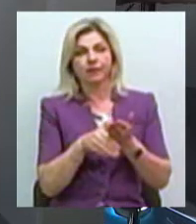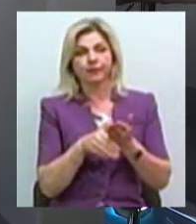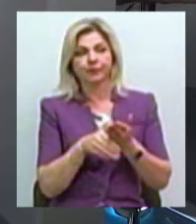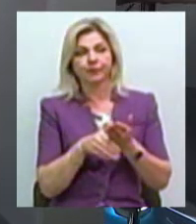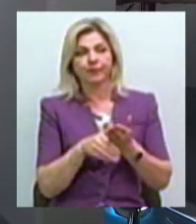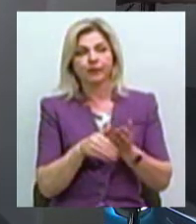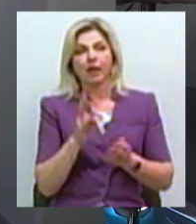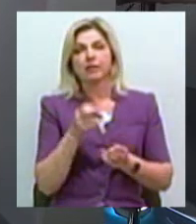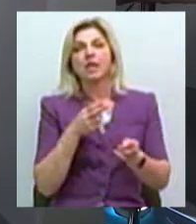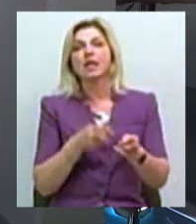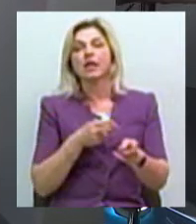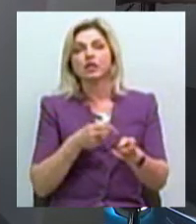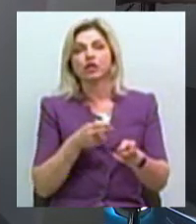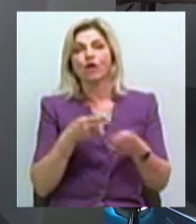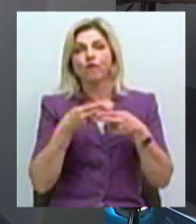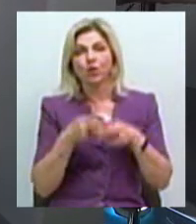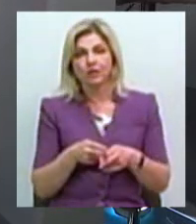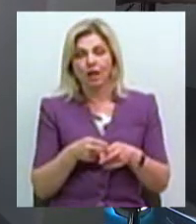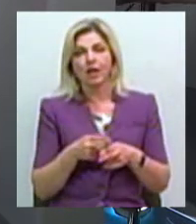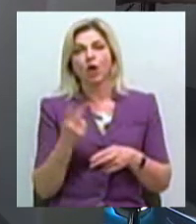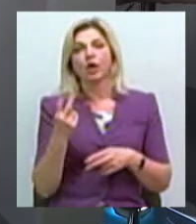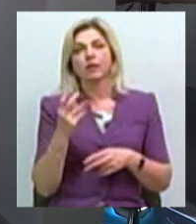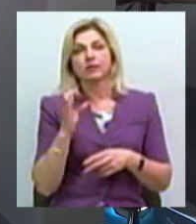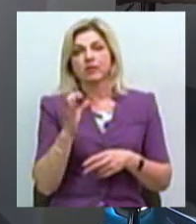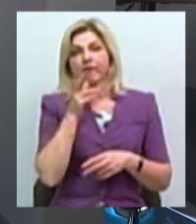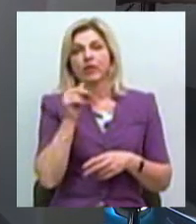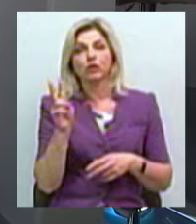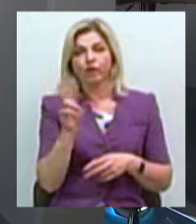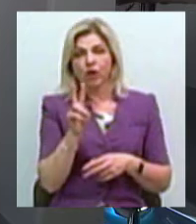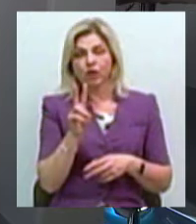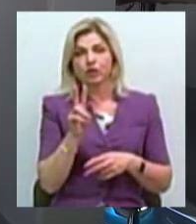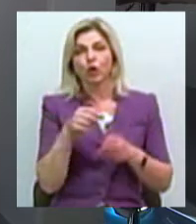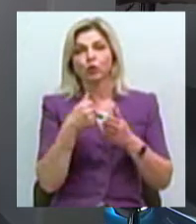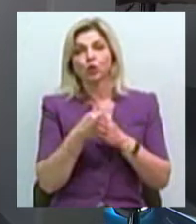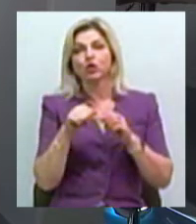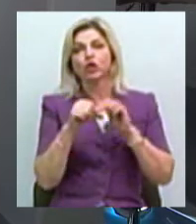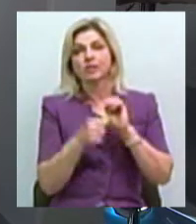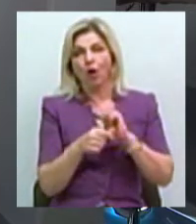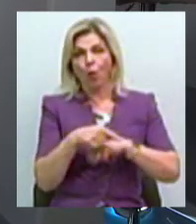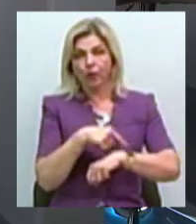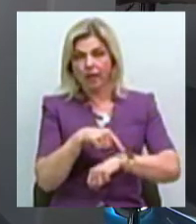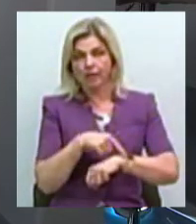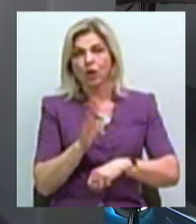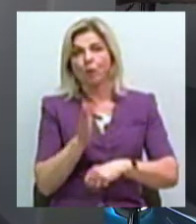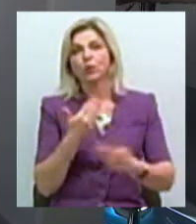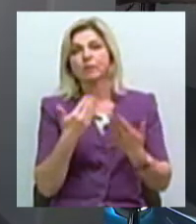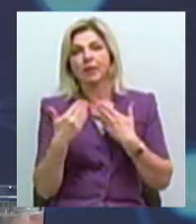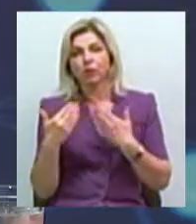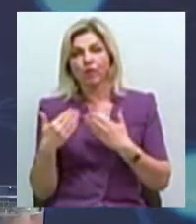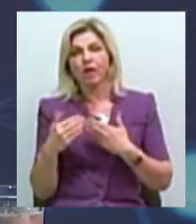на залізничному вокзалі з 2 години з 14 до 16 години. Ми будемо спілкуватися